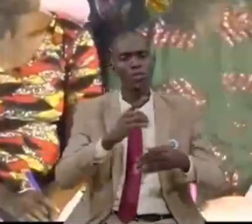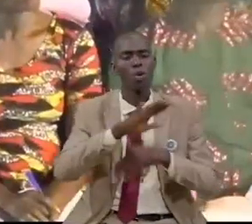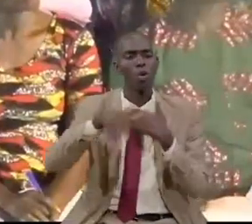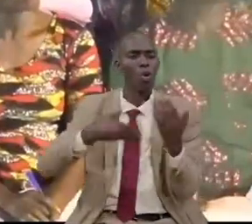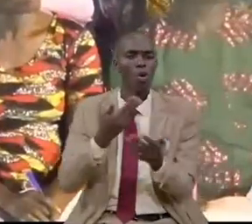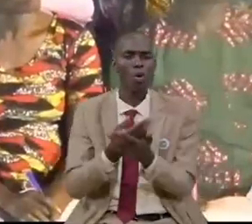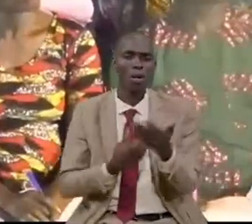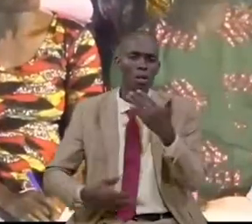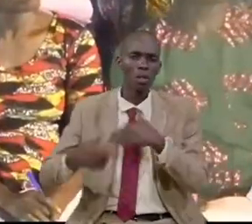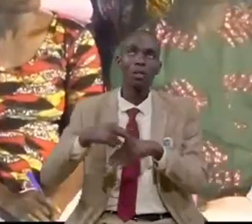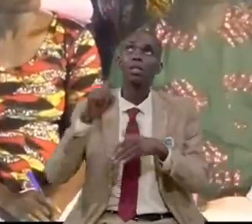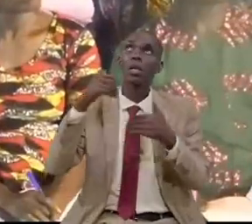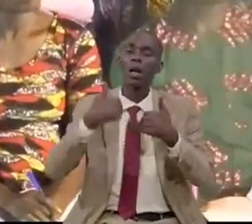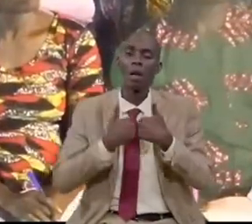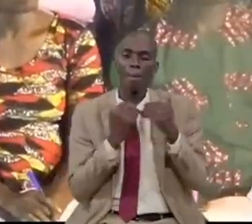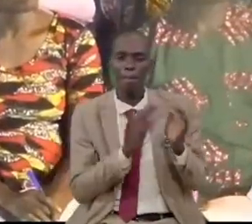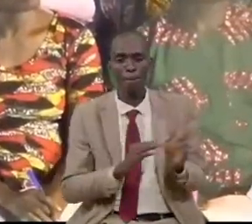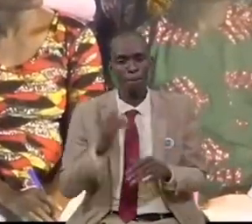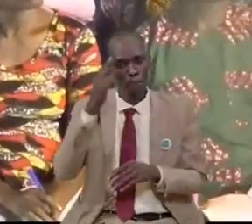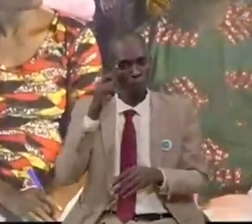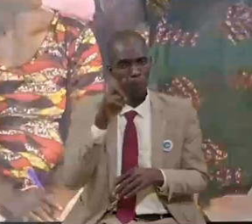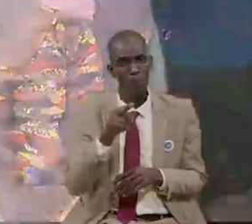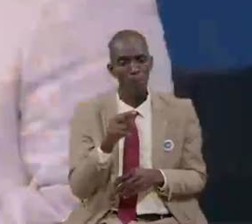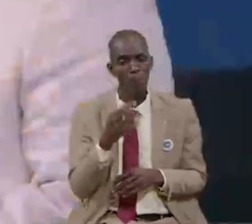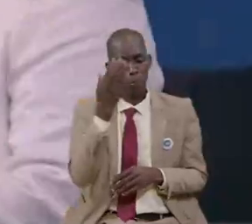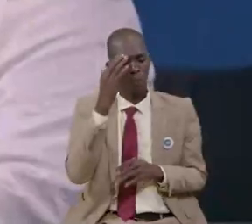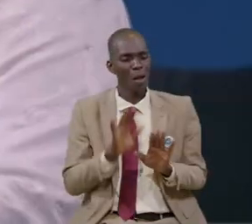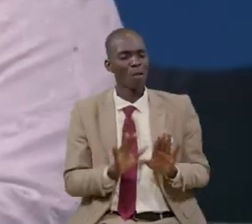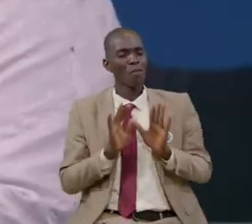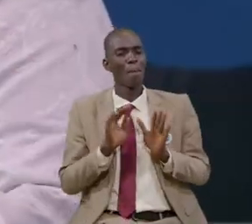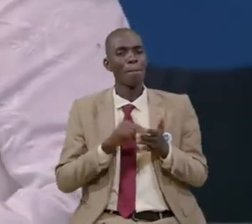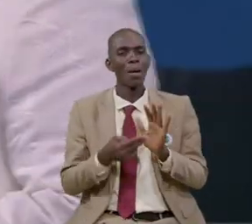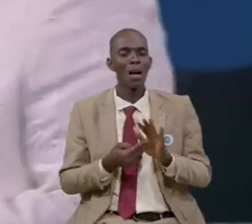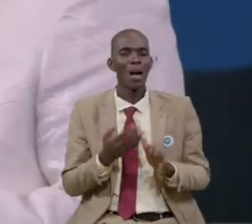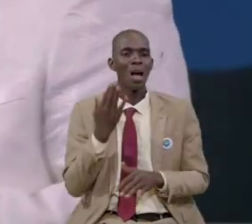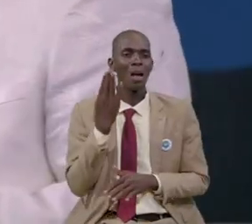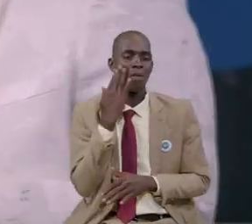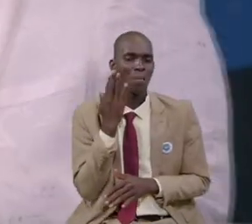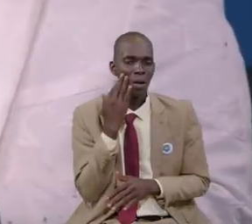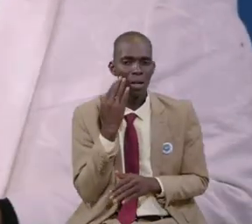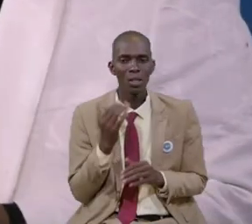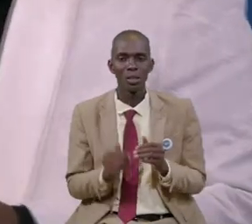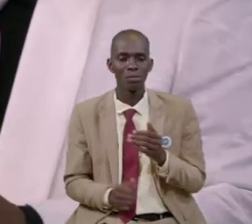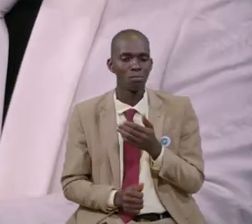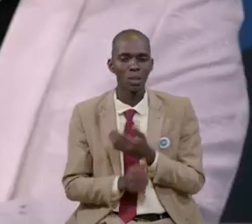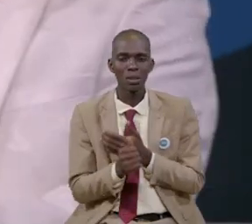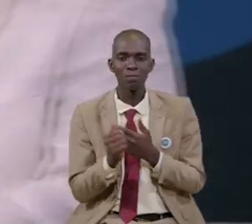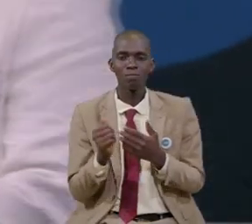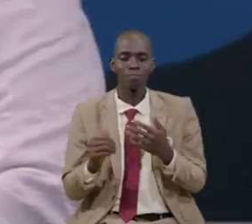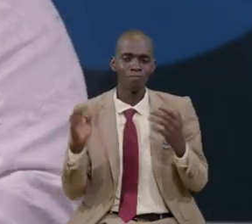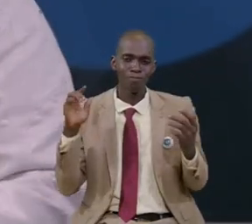Seigneur veut te donner comme restauration. Vous savez, la peur, c'est la familiarité qui met en danger